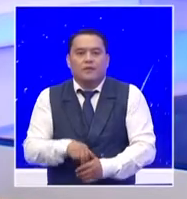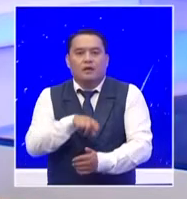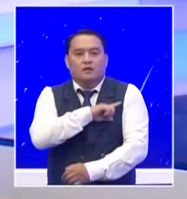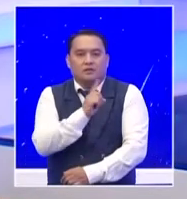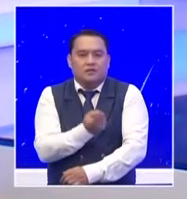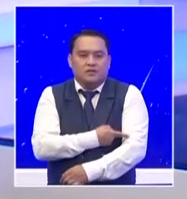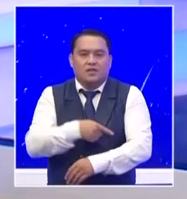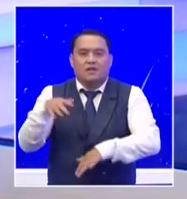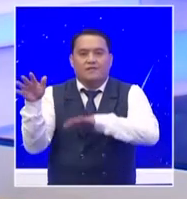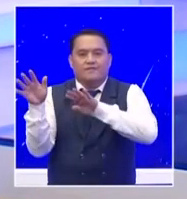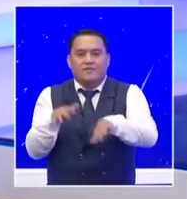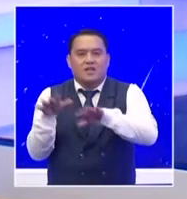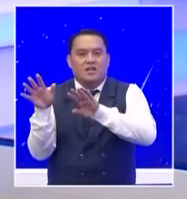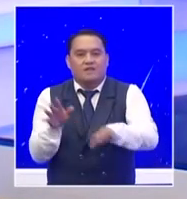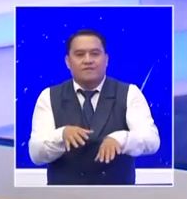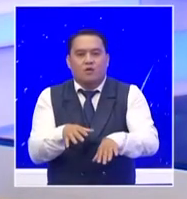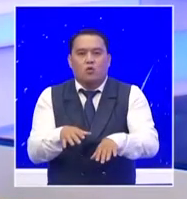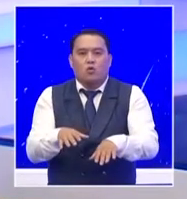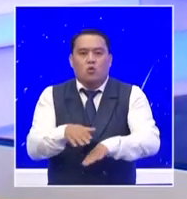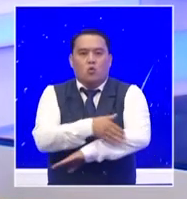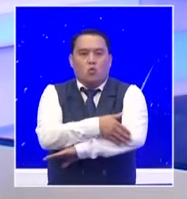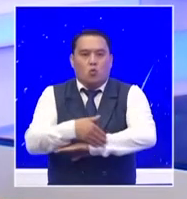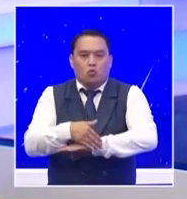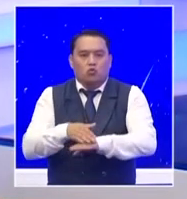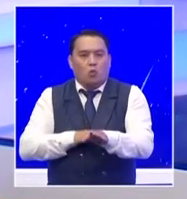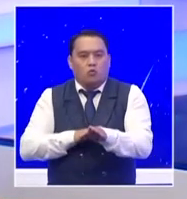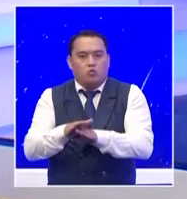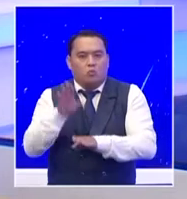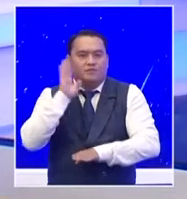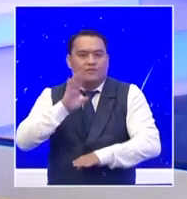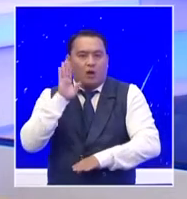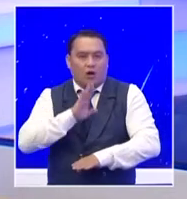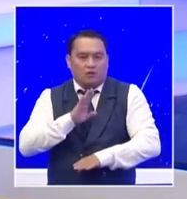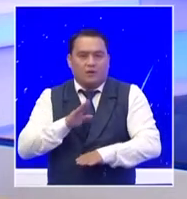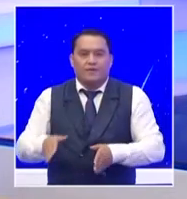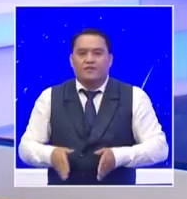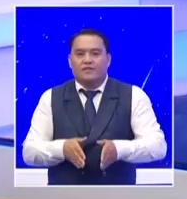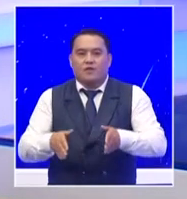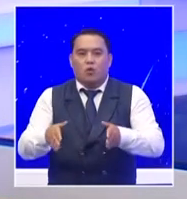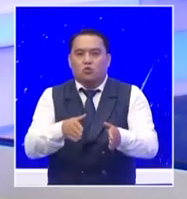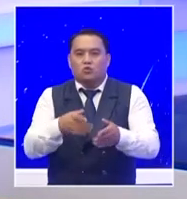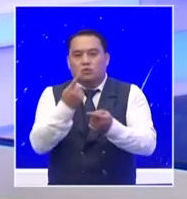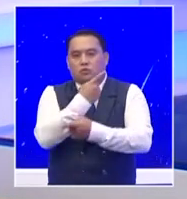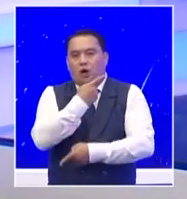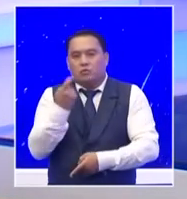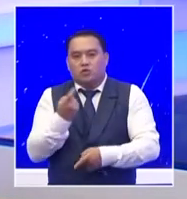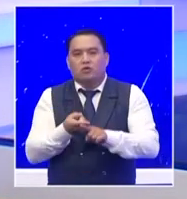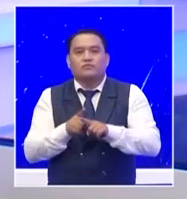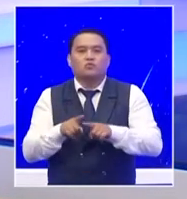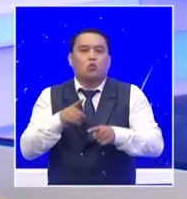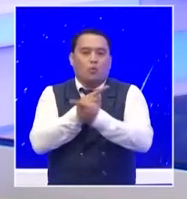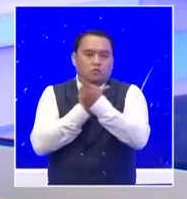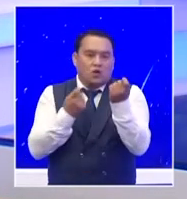Сильный ливень в городе Петропавловск затопил улицы. Движение затруднено даже на транспорте. Жители сообщают, что вода из